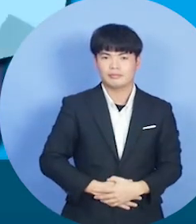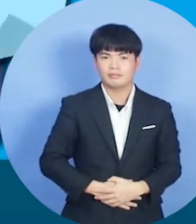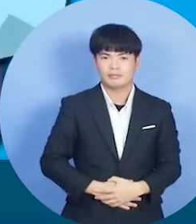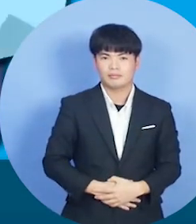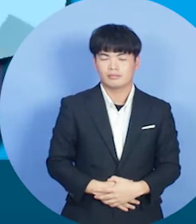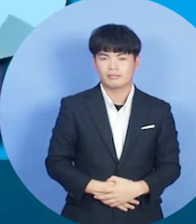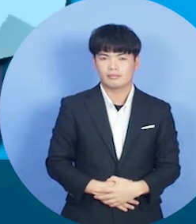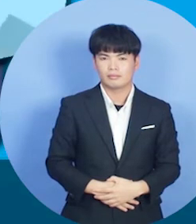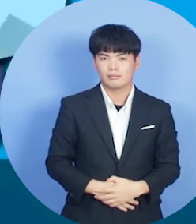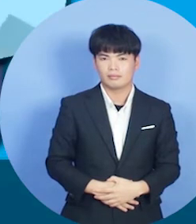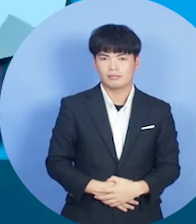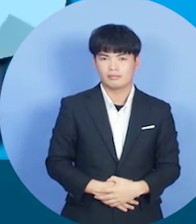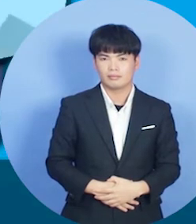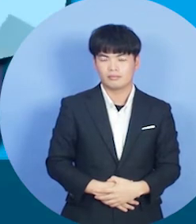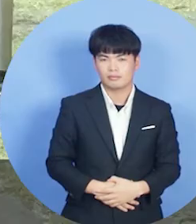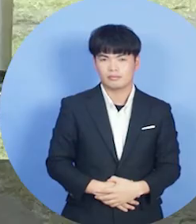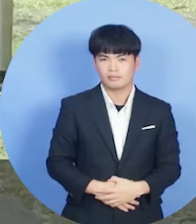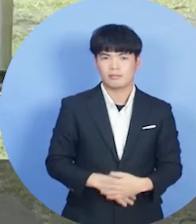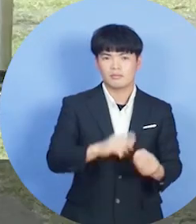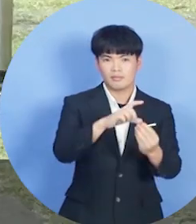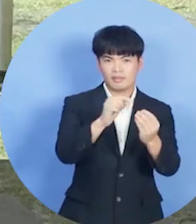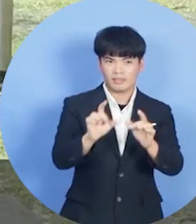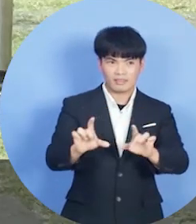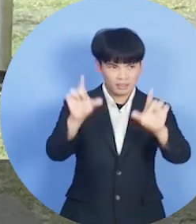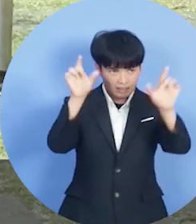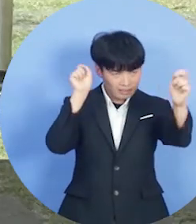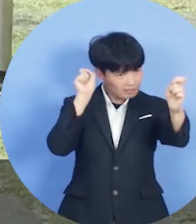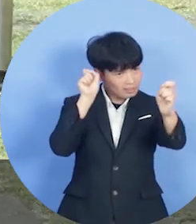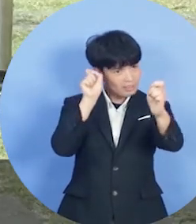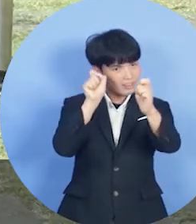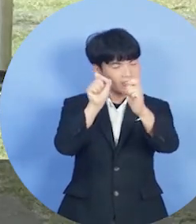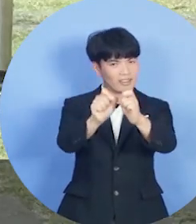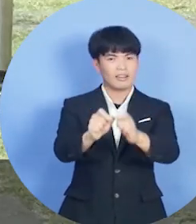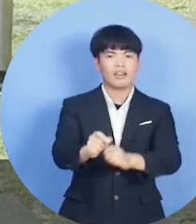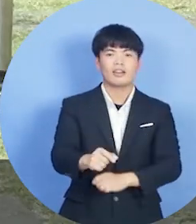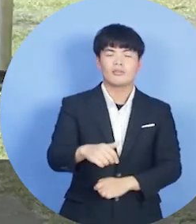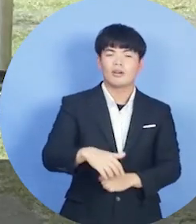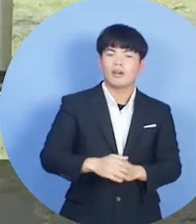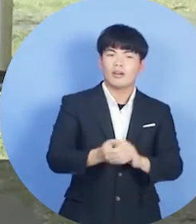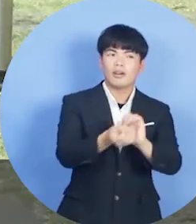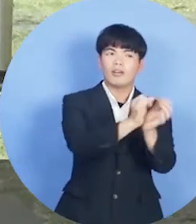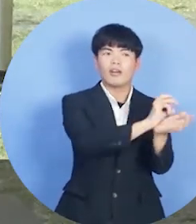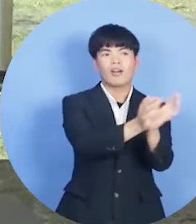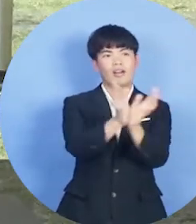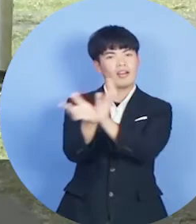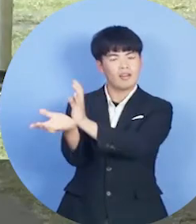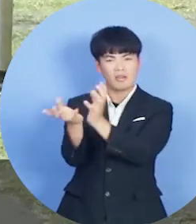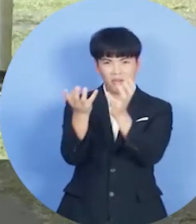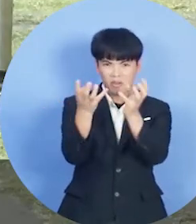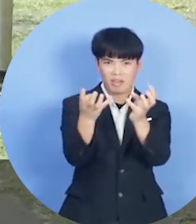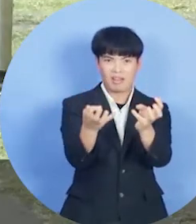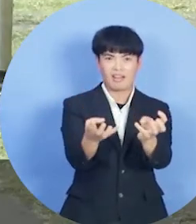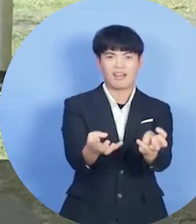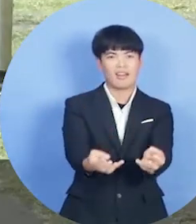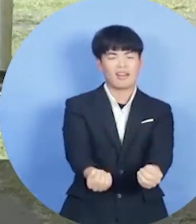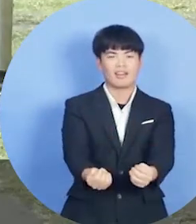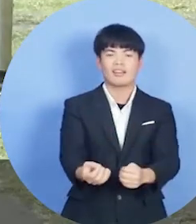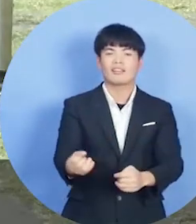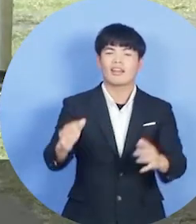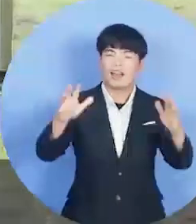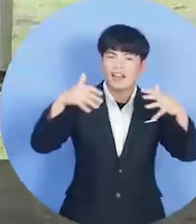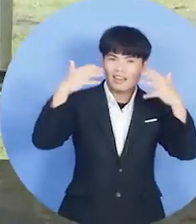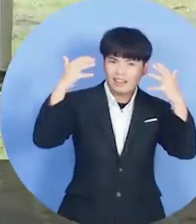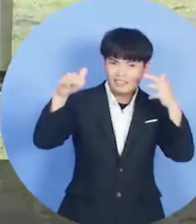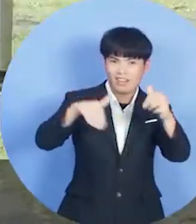채용 지원 담당자에게 문의 바랍니다. 추석을 앞두고 천안시에서는 코스모스가 피고 산딸나무 열매가 탐스럽게